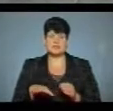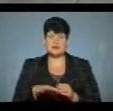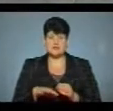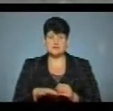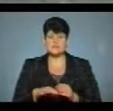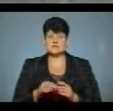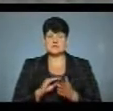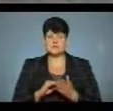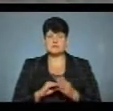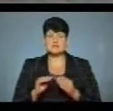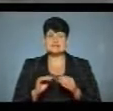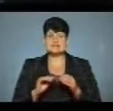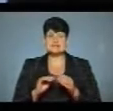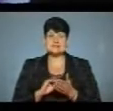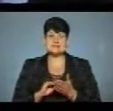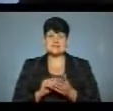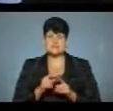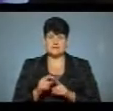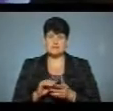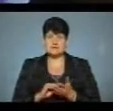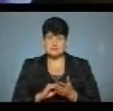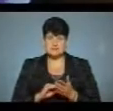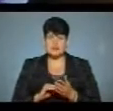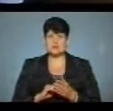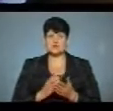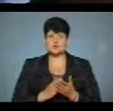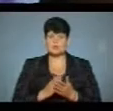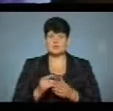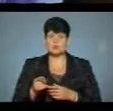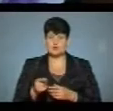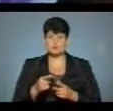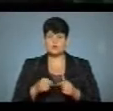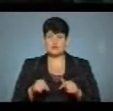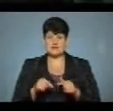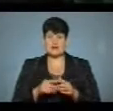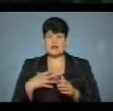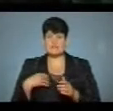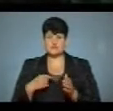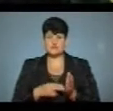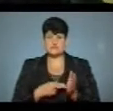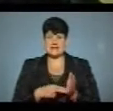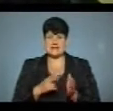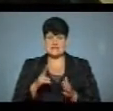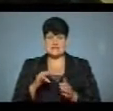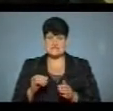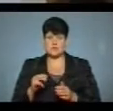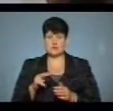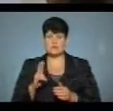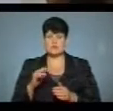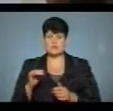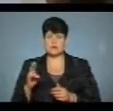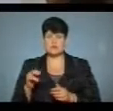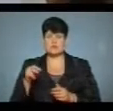словами секретаря правління садівничого товариства робітників і службовців Тернопільського відділення Львівської залізниці Любов Кійко,